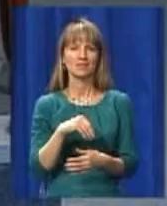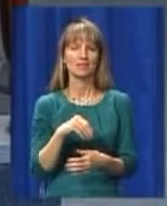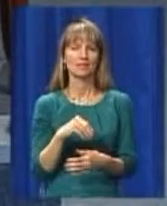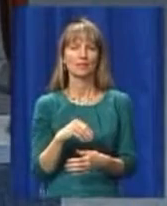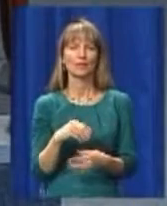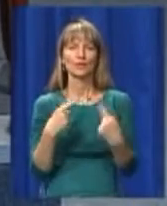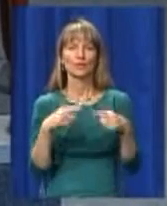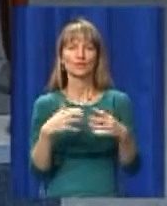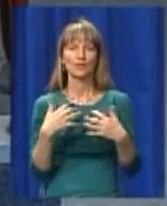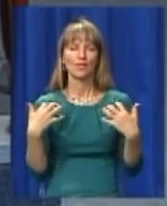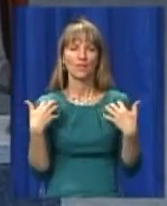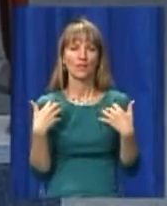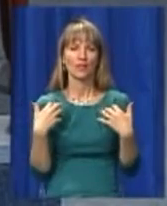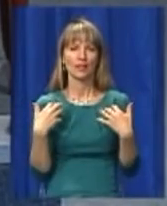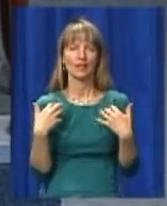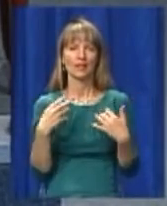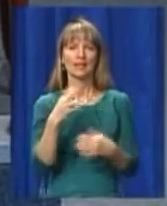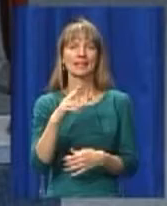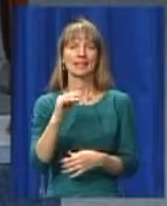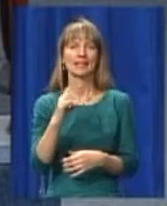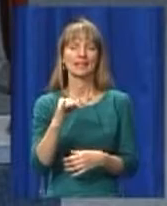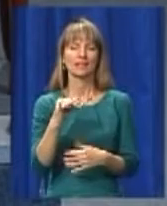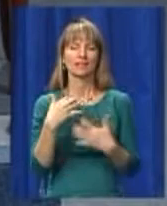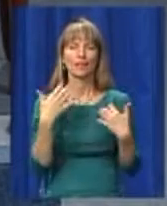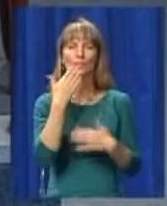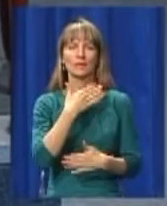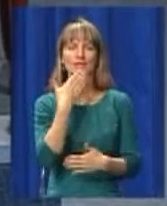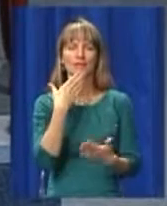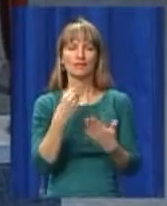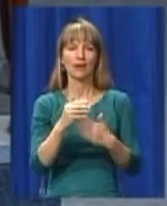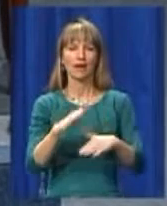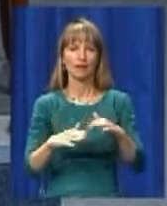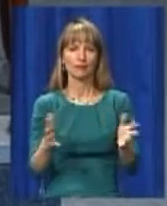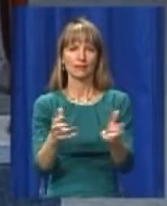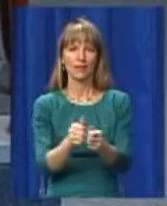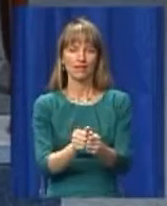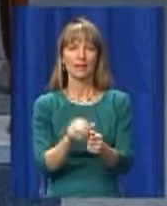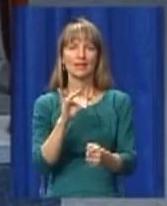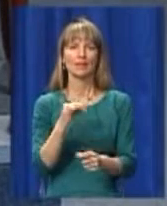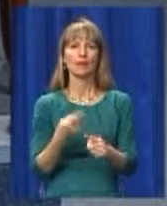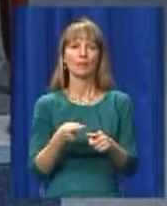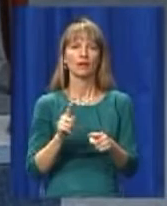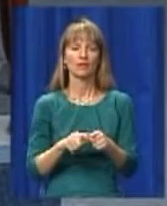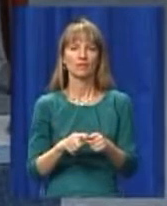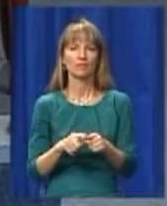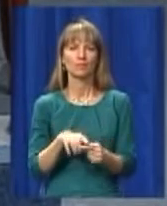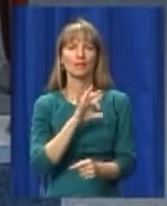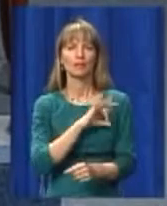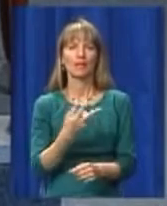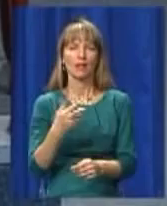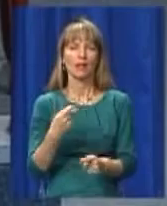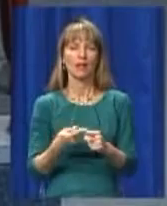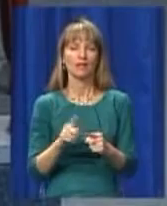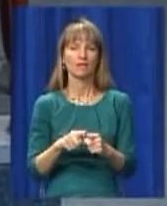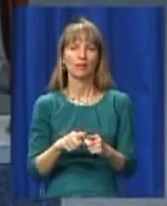не всі тварини такі хитрі. Было бы проще. Деякі тварини просто полюбляють якось власноруч добувати цю рибу, і тож, ну, використовують для цього